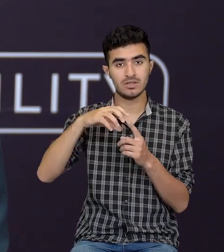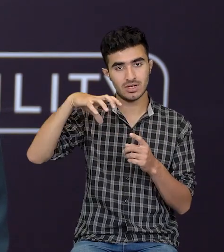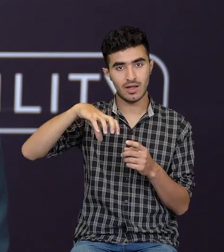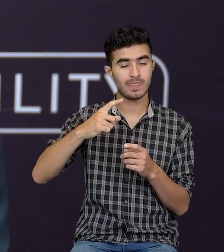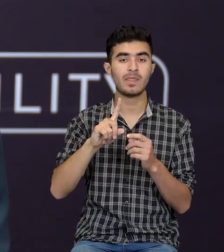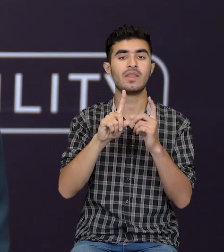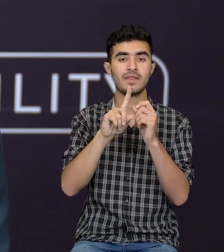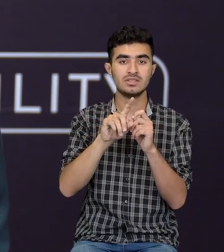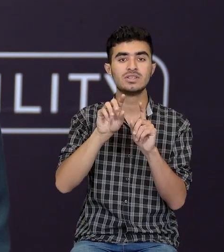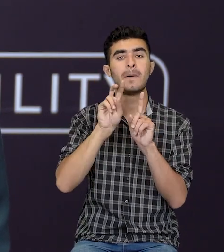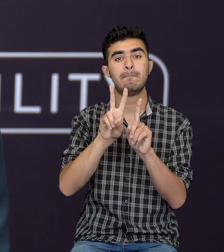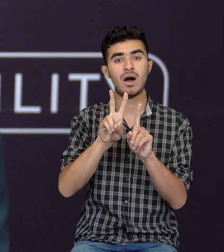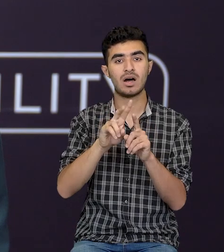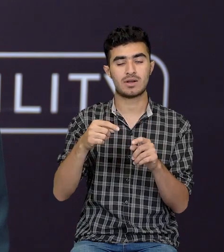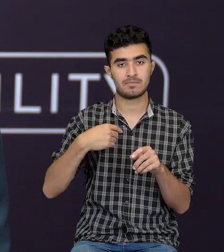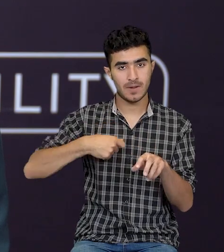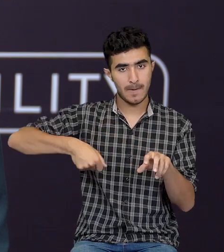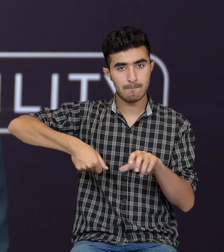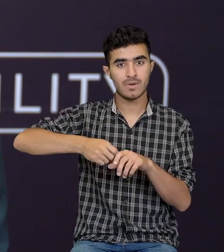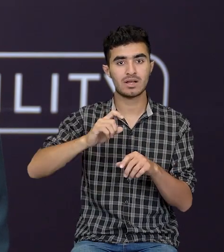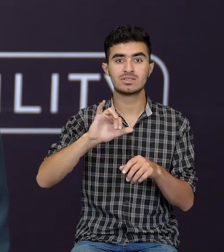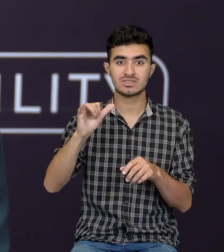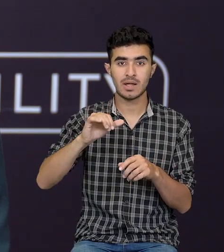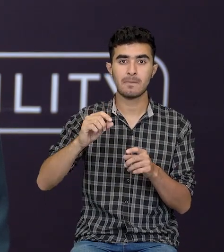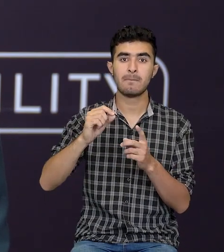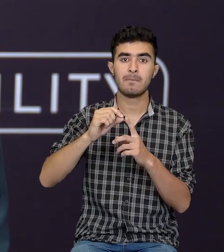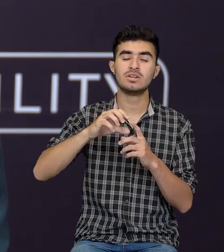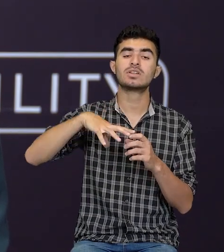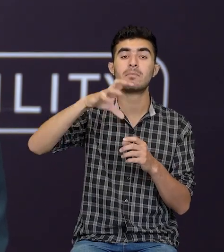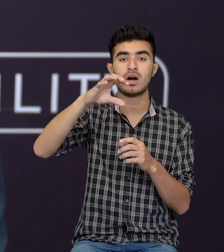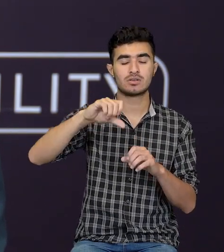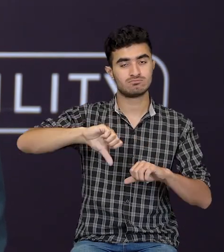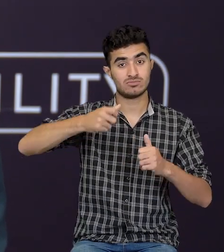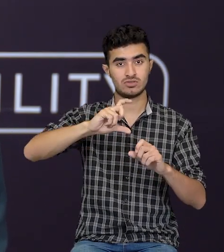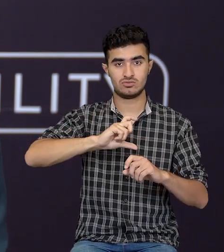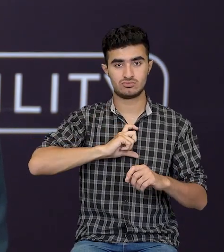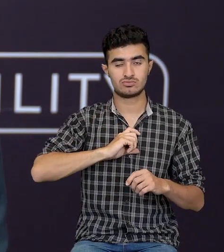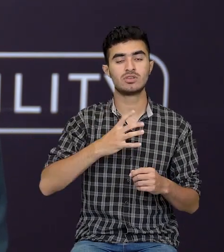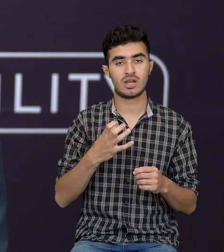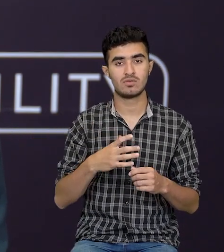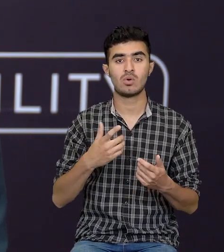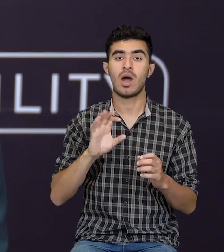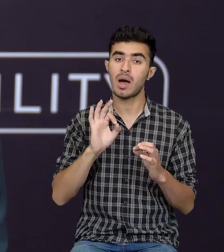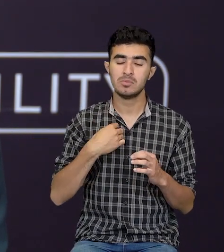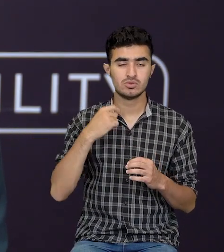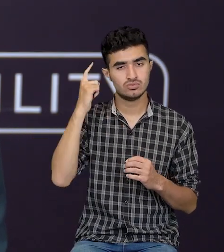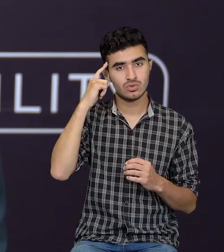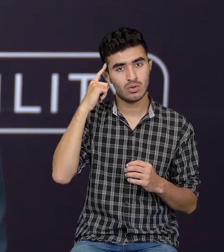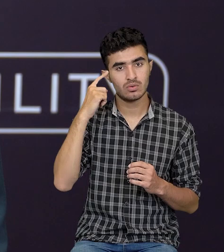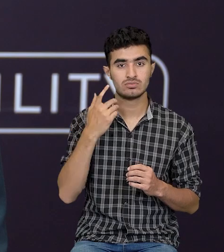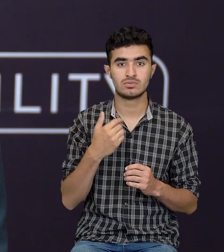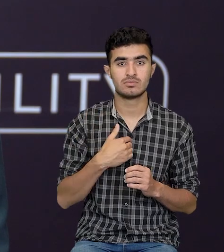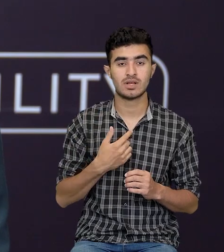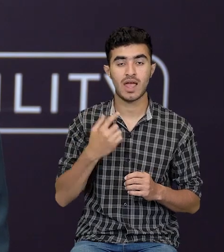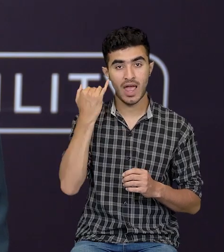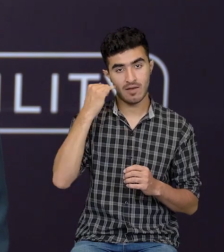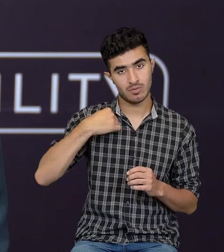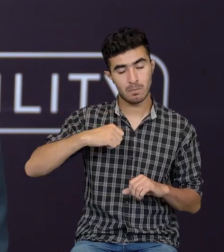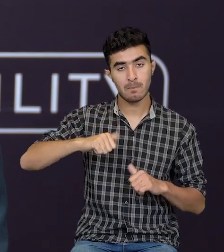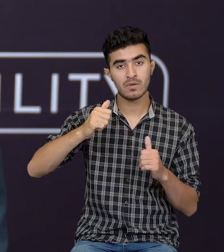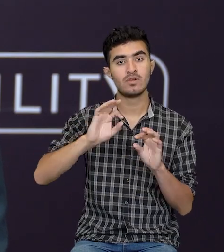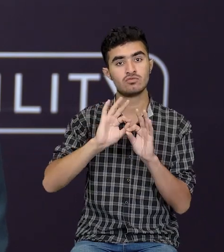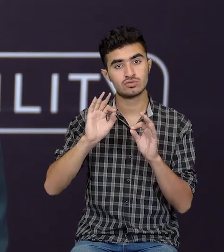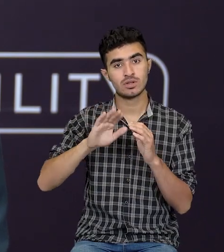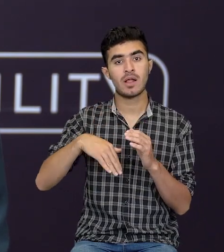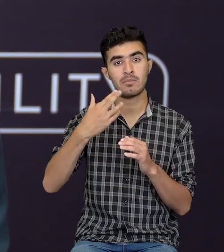बहुत से लोगों ने कहा कि आप 2 फ़ाइनल हार गए हो, पाकिस्तान की हिस्ट्री बन जानी थी कि इस एज में ना कोई सीनियर में ना नेशनल चैम्पियन बना है, ना पंजाब